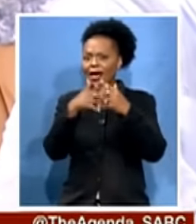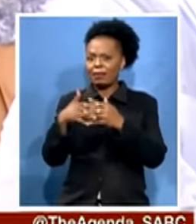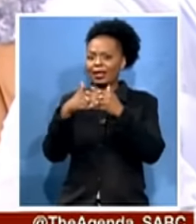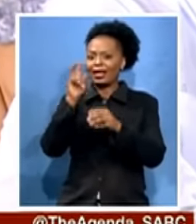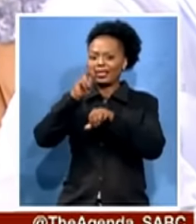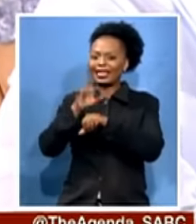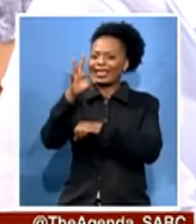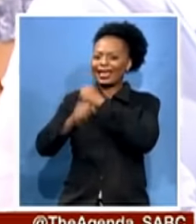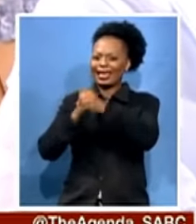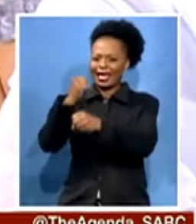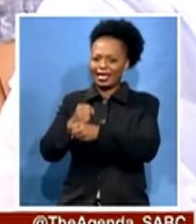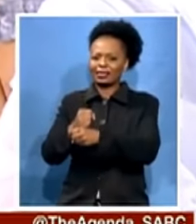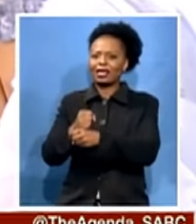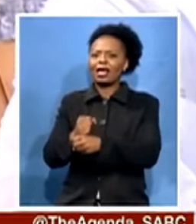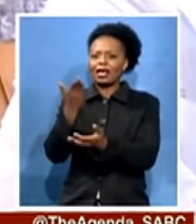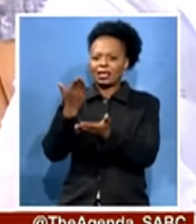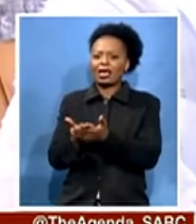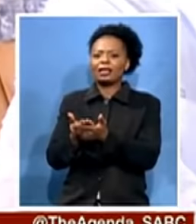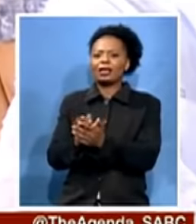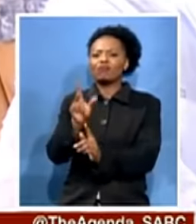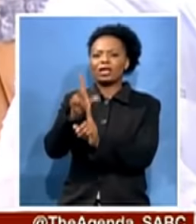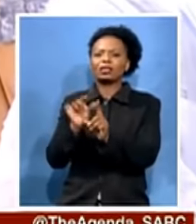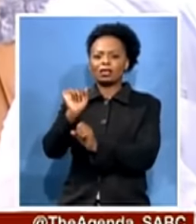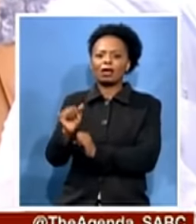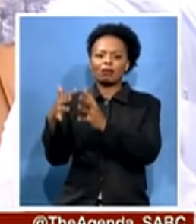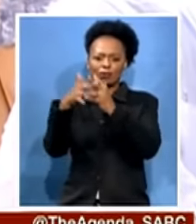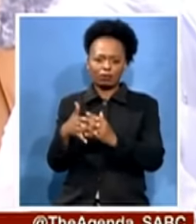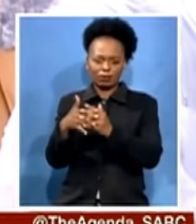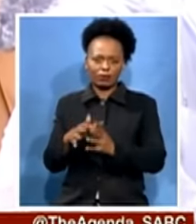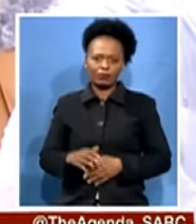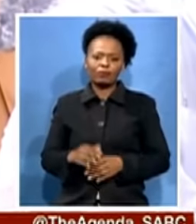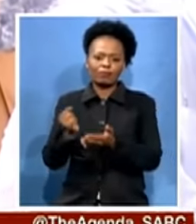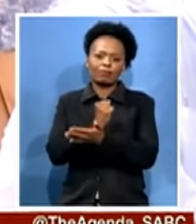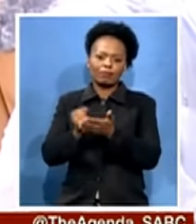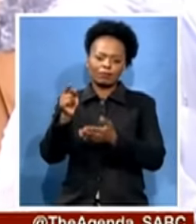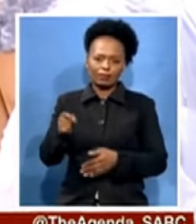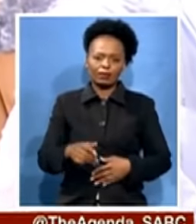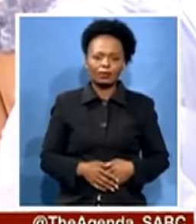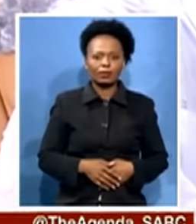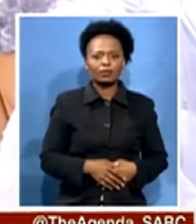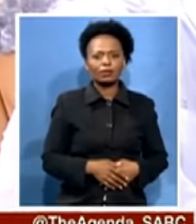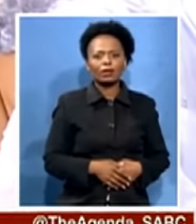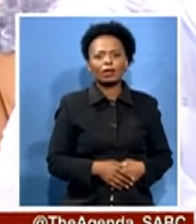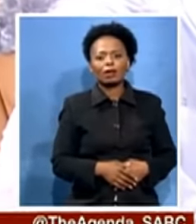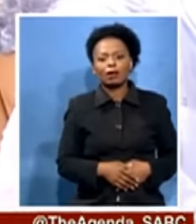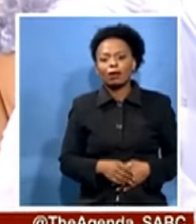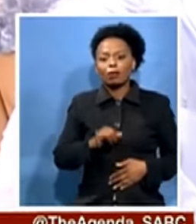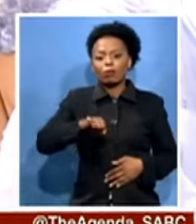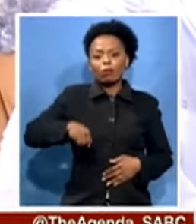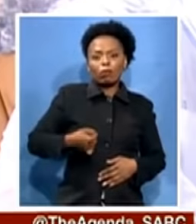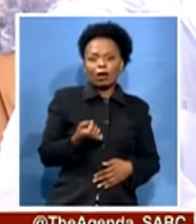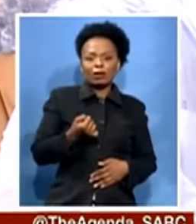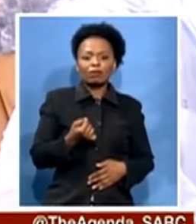sizobuya. O futhi uMakoti usekhulelwe ingane yesibili. Uzohamba kanjani ke yedwa?